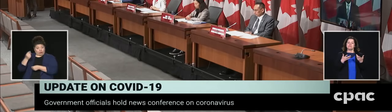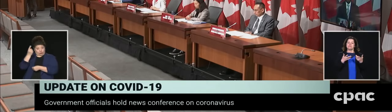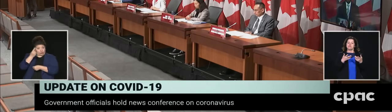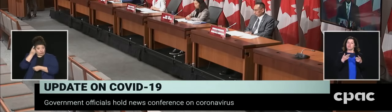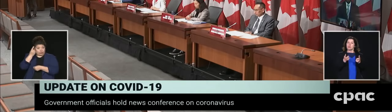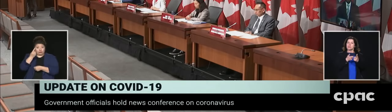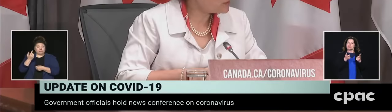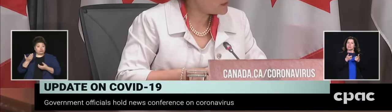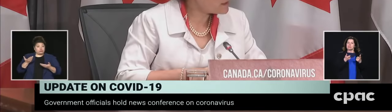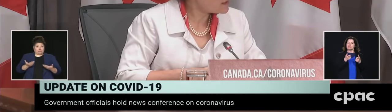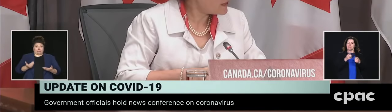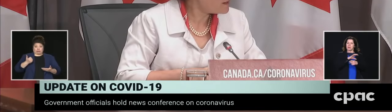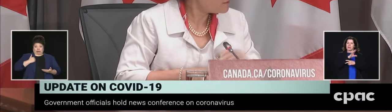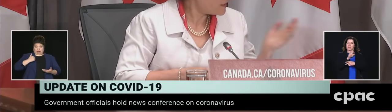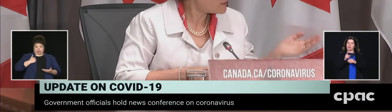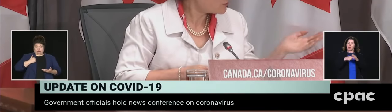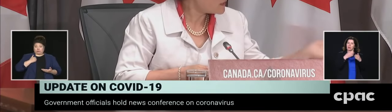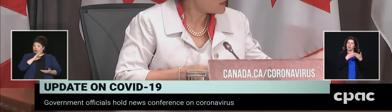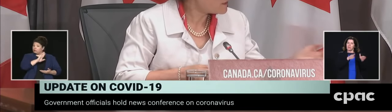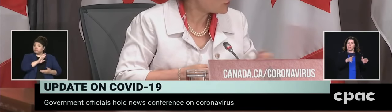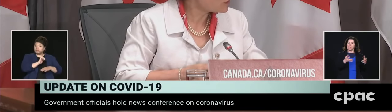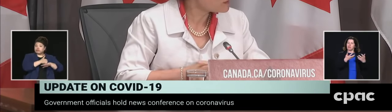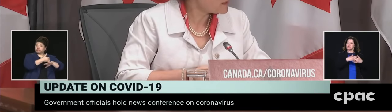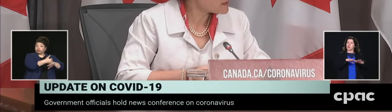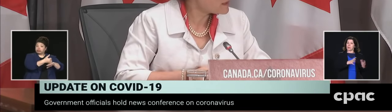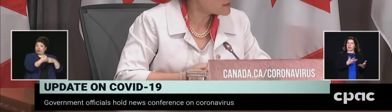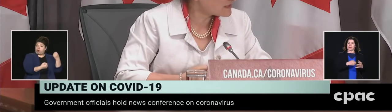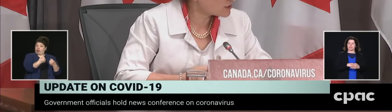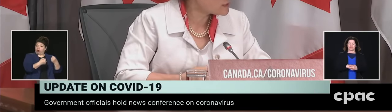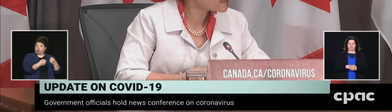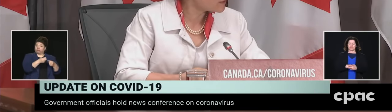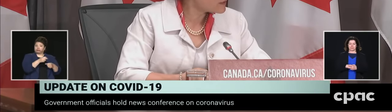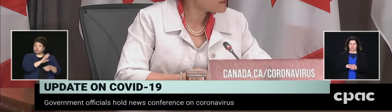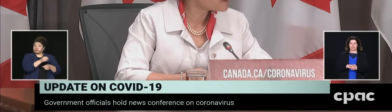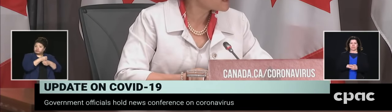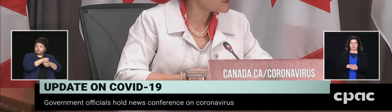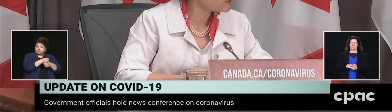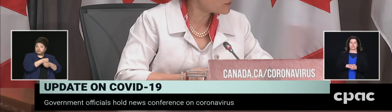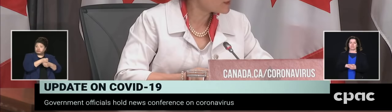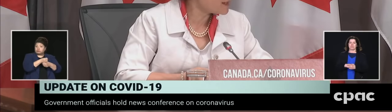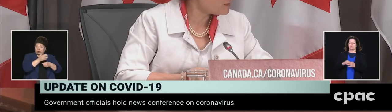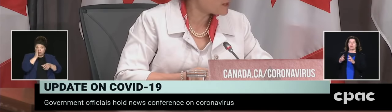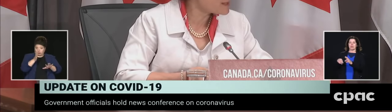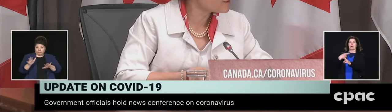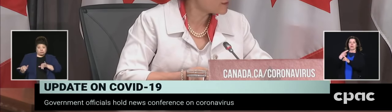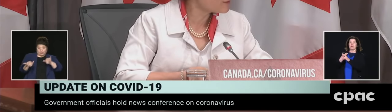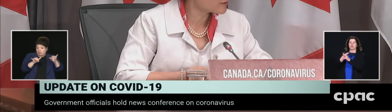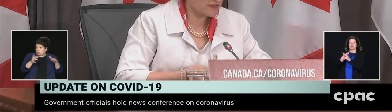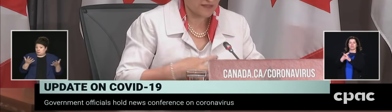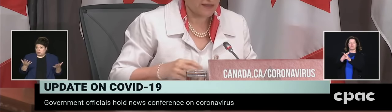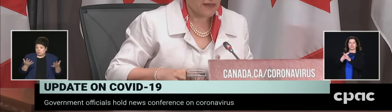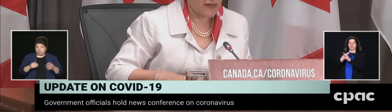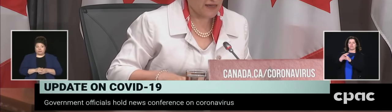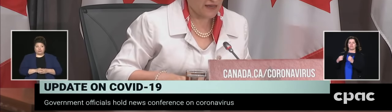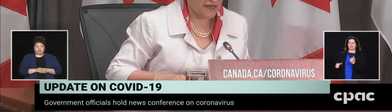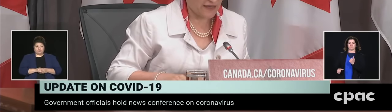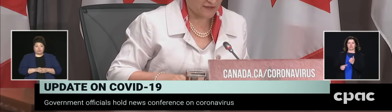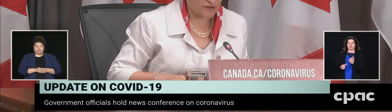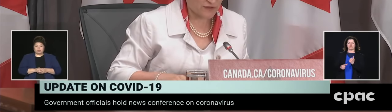Je vais commencer peut-être à NERV à ajouter quelque chose parce que je sais que NERV travaille un étroit de collaboration avec notre